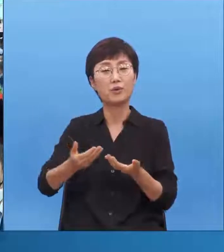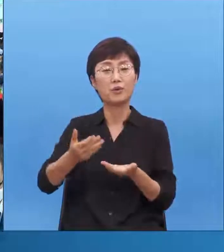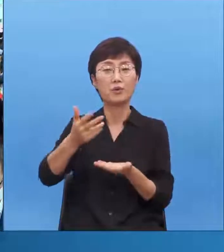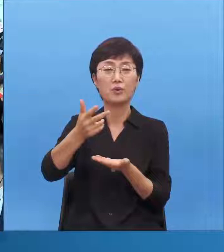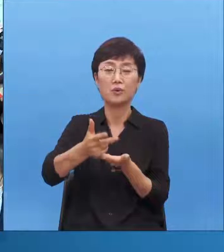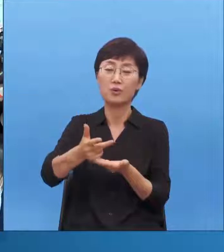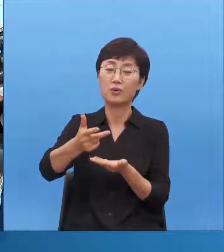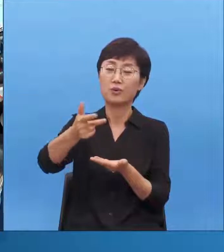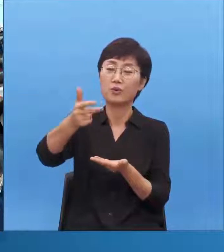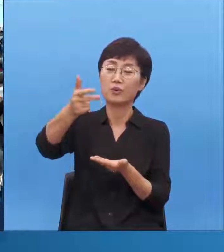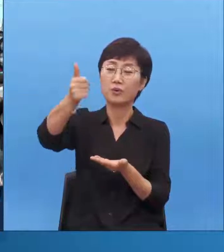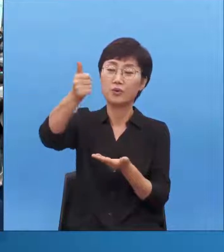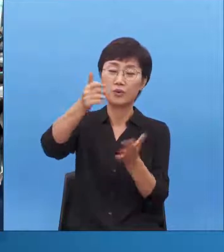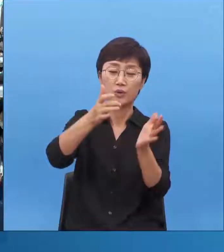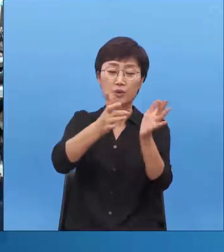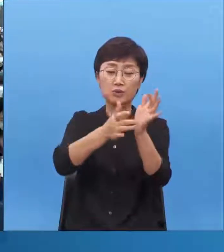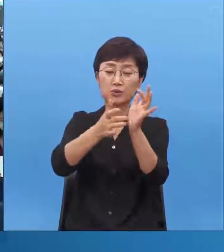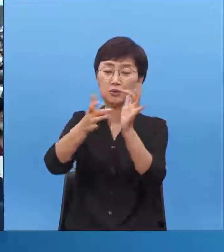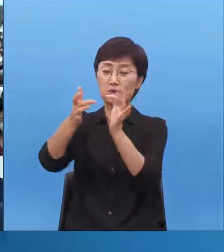사함받고